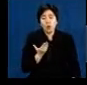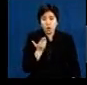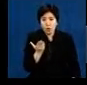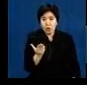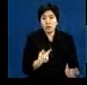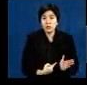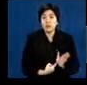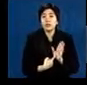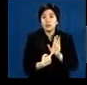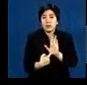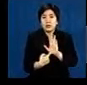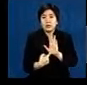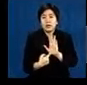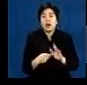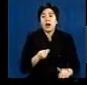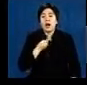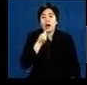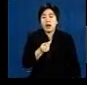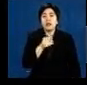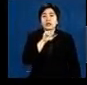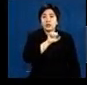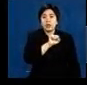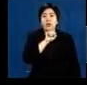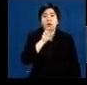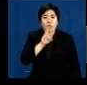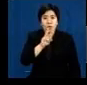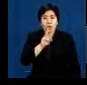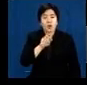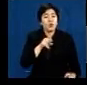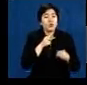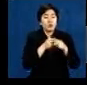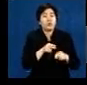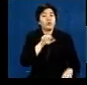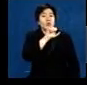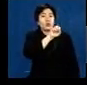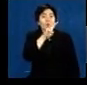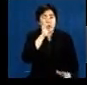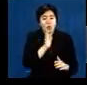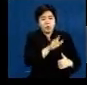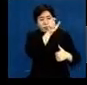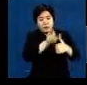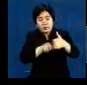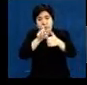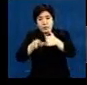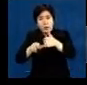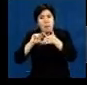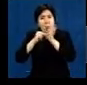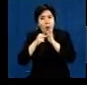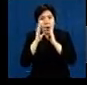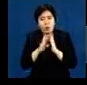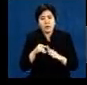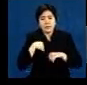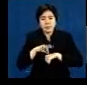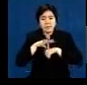าให้วุฒิสภาโดยวุฒิสมาชิกซึ่งเป็นทั้งตัวแทนที่มาจากการ